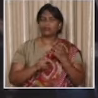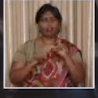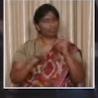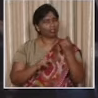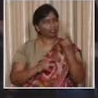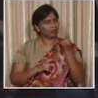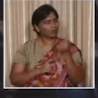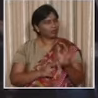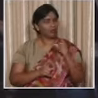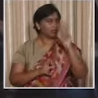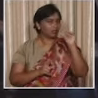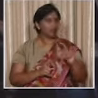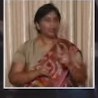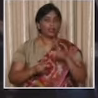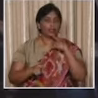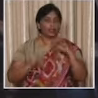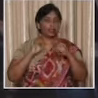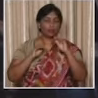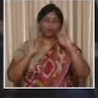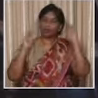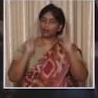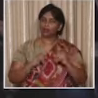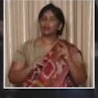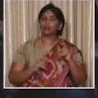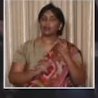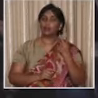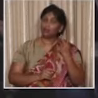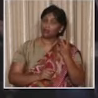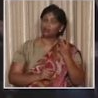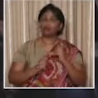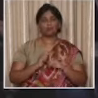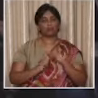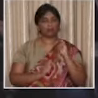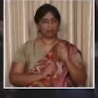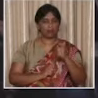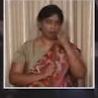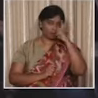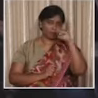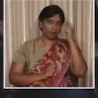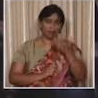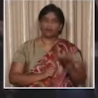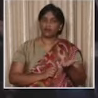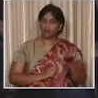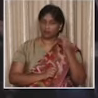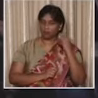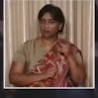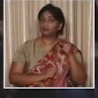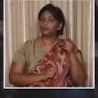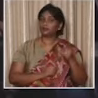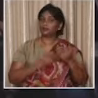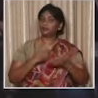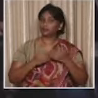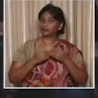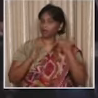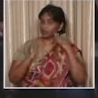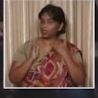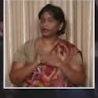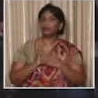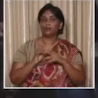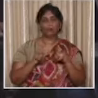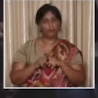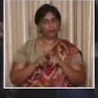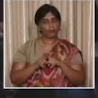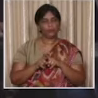සොච්චමක් නිසා වතුකම් කරුවන්ට අවම වශයෙන් රුපියල් 2000කවත් වැටුප් පැඩිවීමක් අත්‍යවශ්‍යයි. ඉතින් ඉදිකිරීම් ශේෂ්ත්‍රයේ ඒ